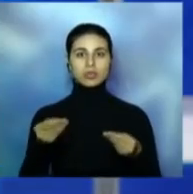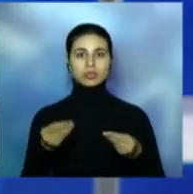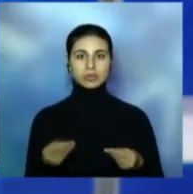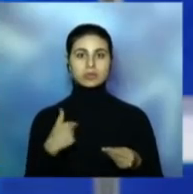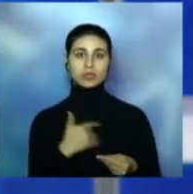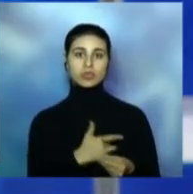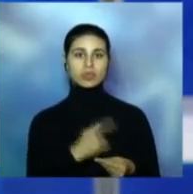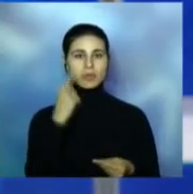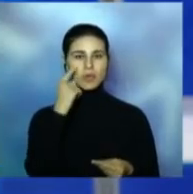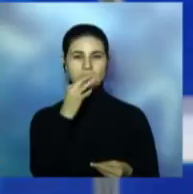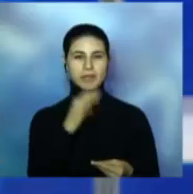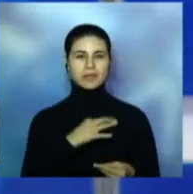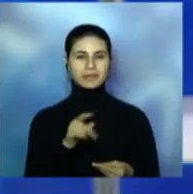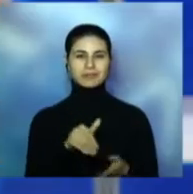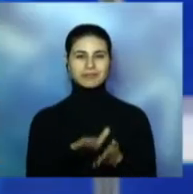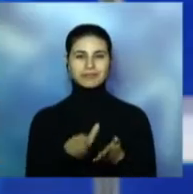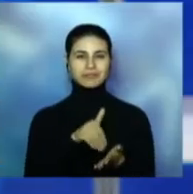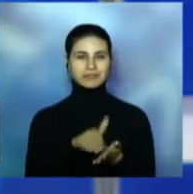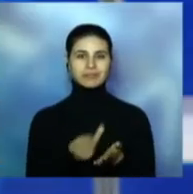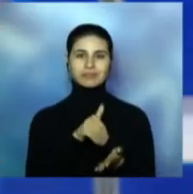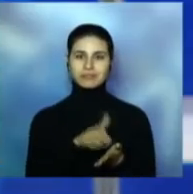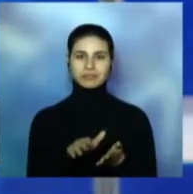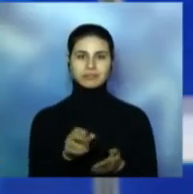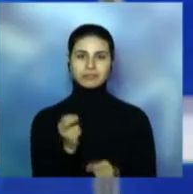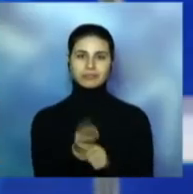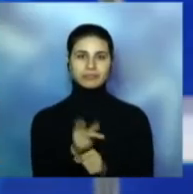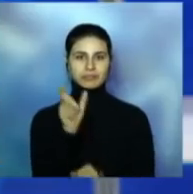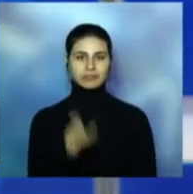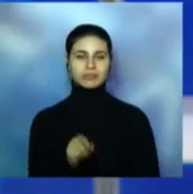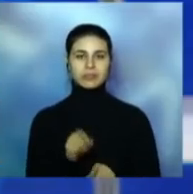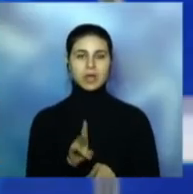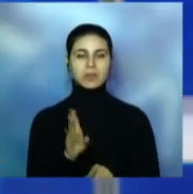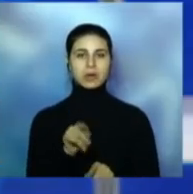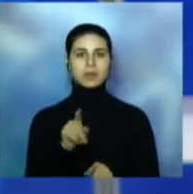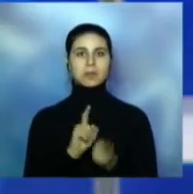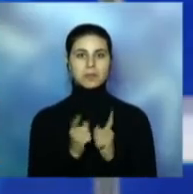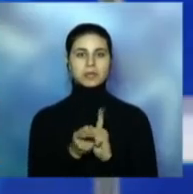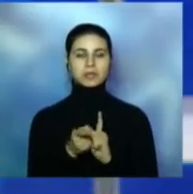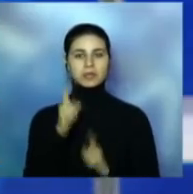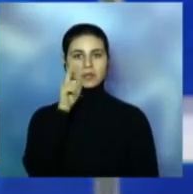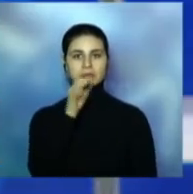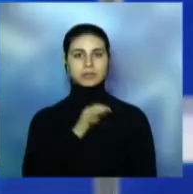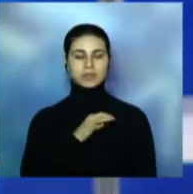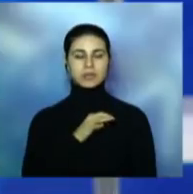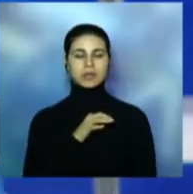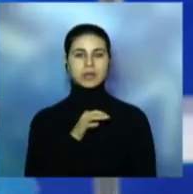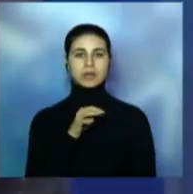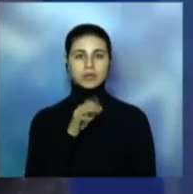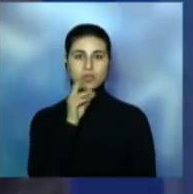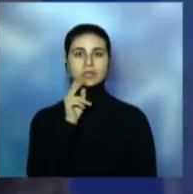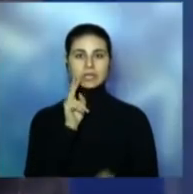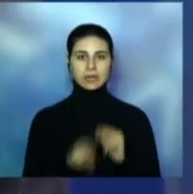გულში მქონდა იმედი, რომ მეტყვის, რომ არა გენაცვალე, ეხლა არანაირი საშუალება არ არის, რომ შენ აქ იყო. Და ამ გასაუბრების მერე,